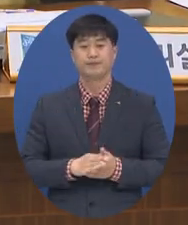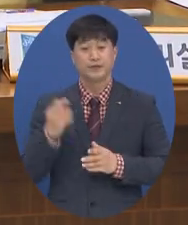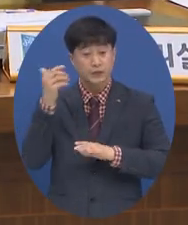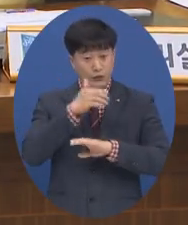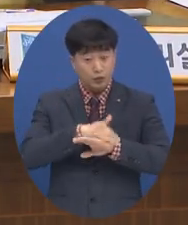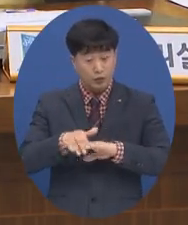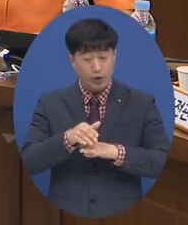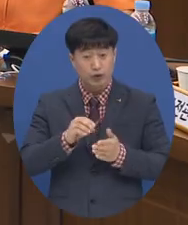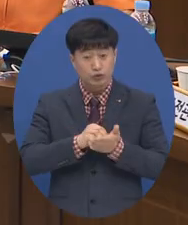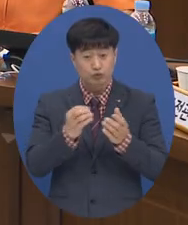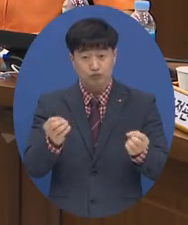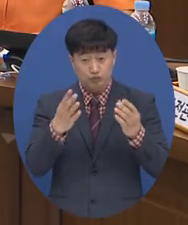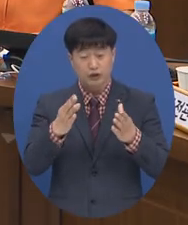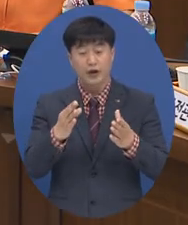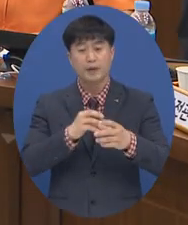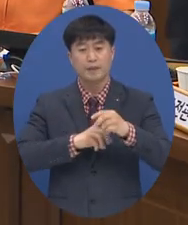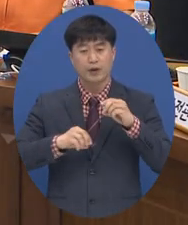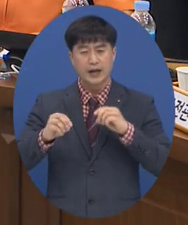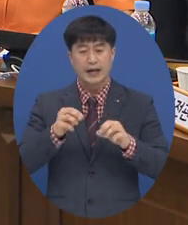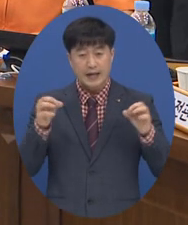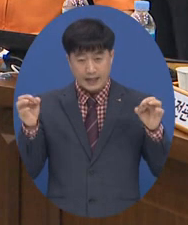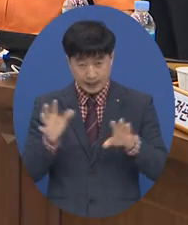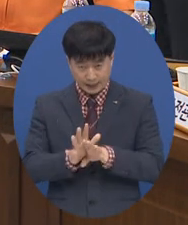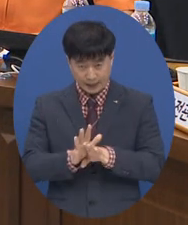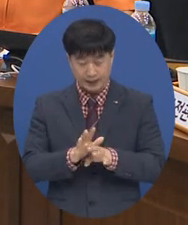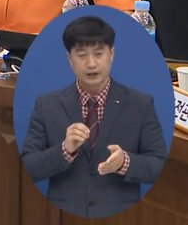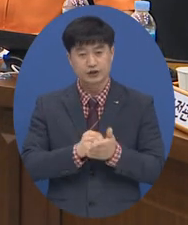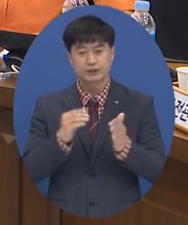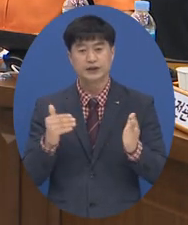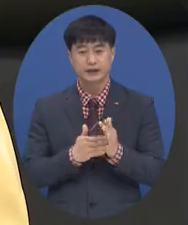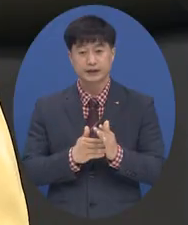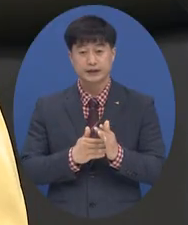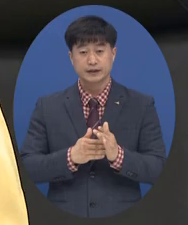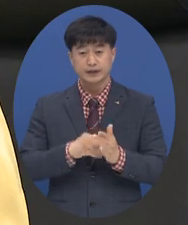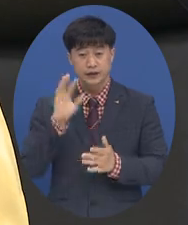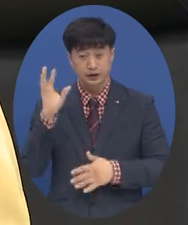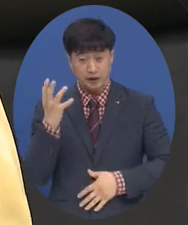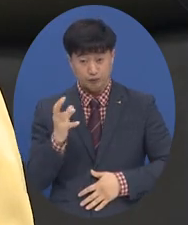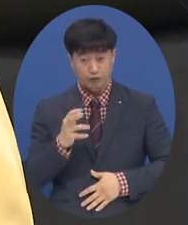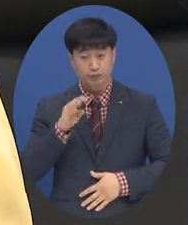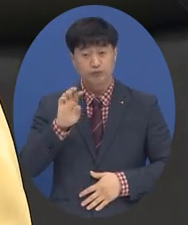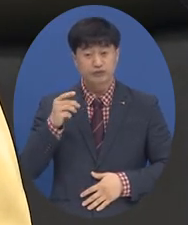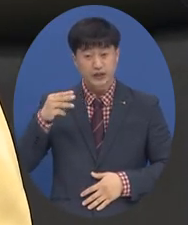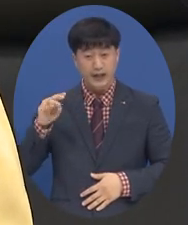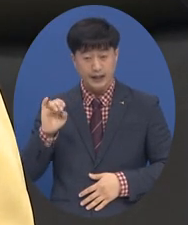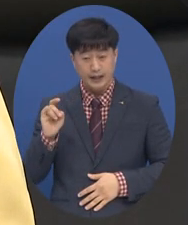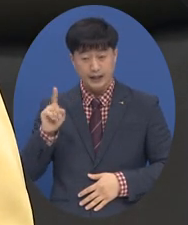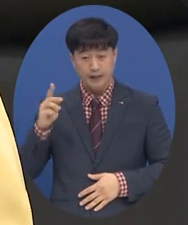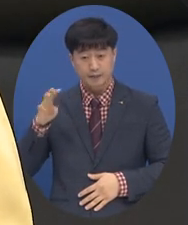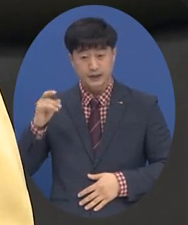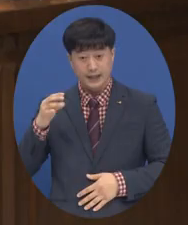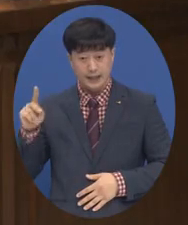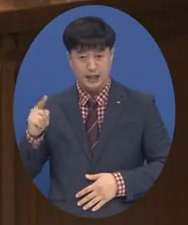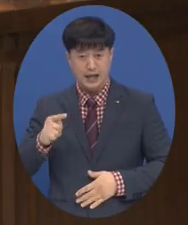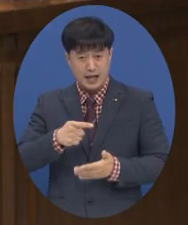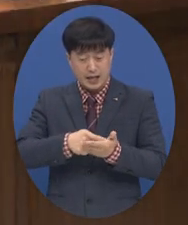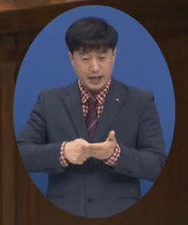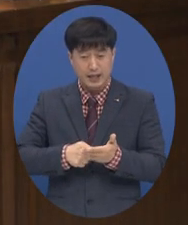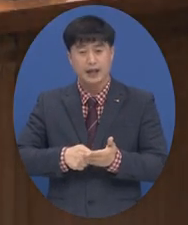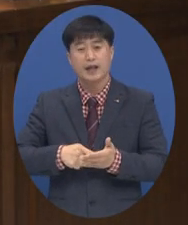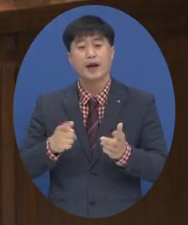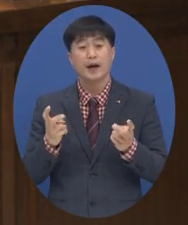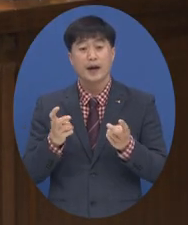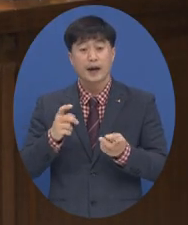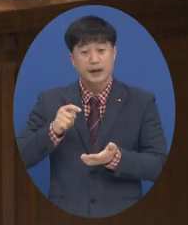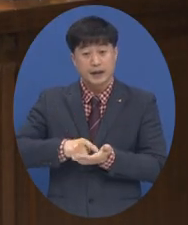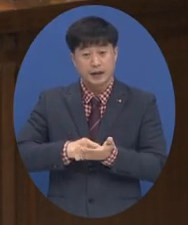취임식 대신 간소한 취임 절차만 밟고 태풍 뿌라삐룬의 피해를 막기 위한 재난 비상대책 회의로 민선